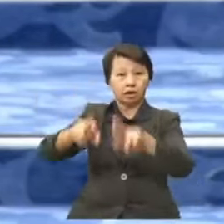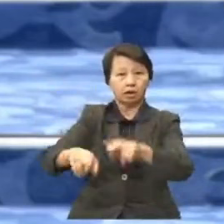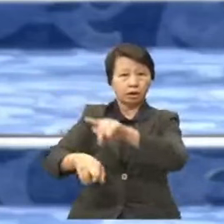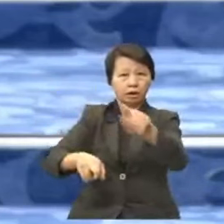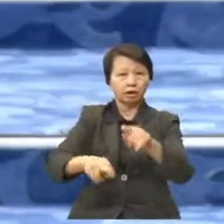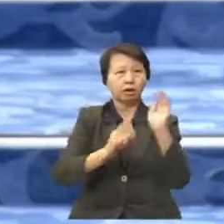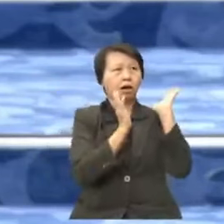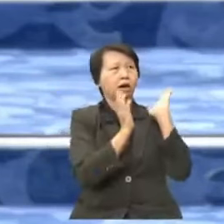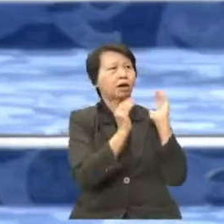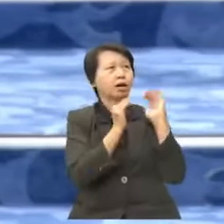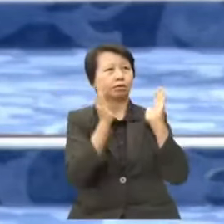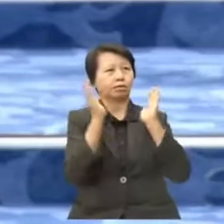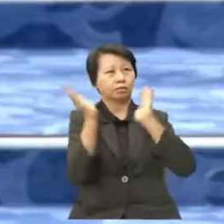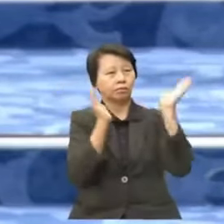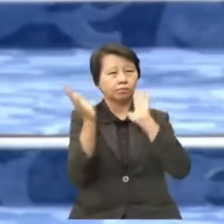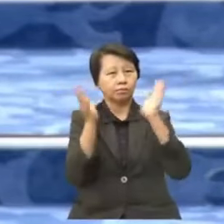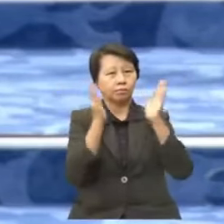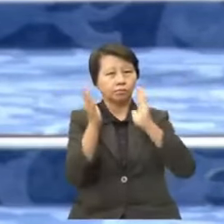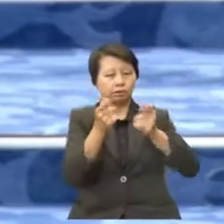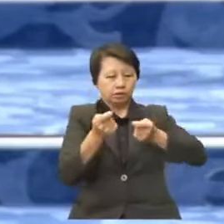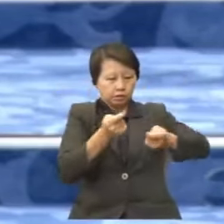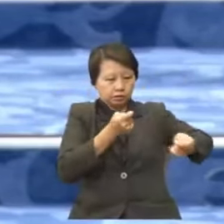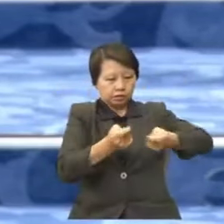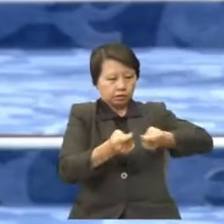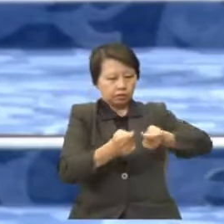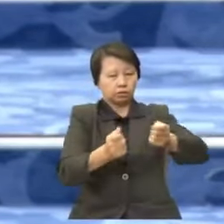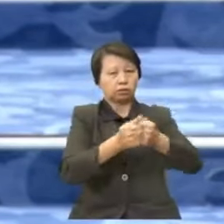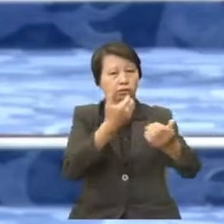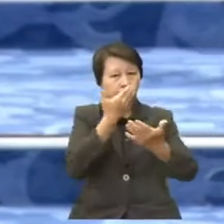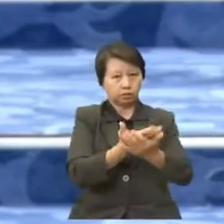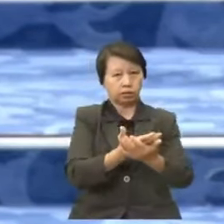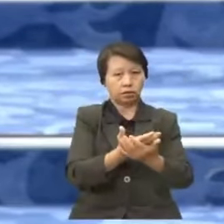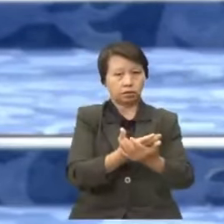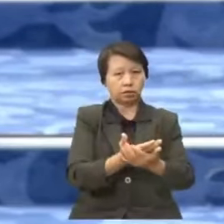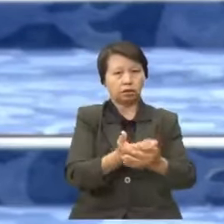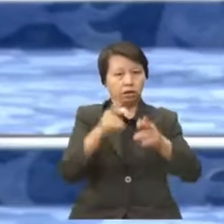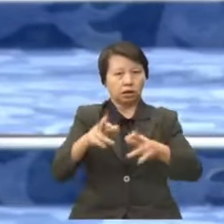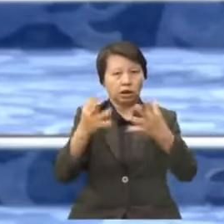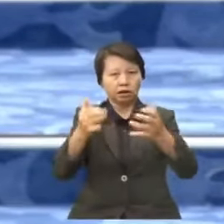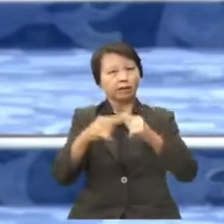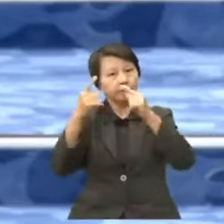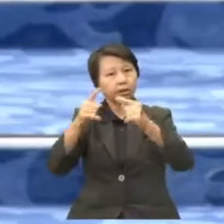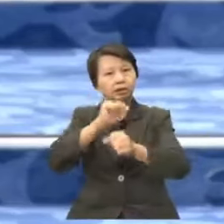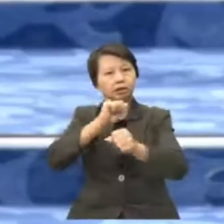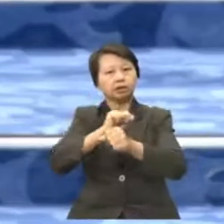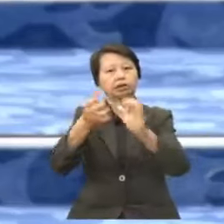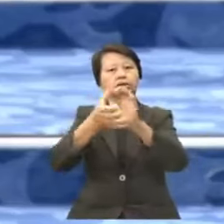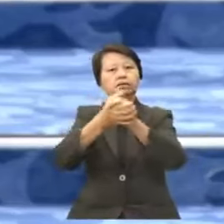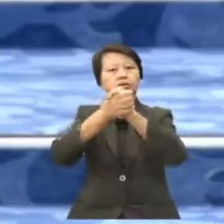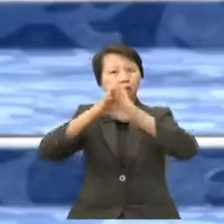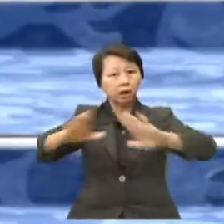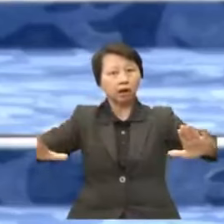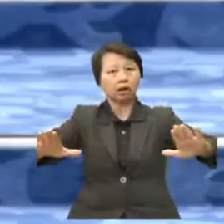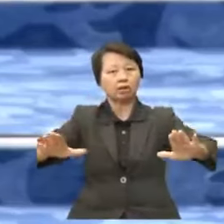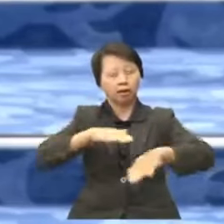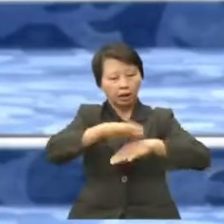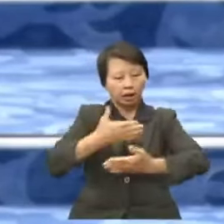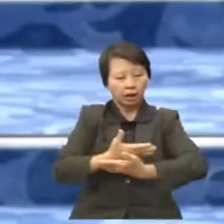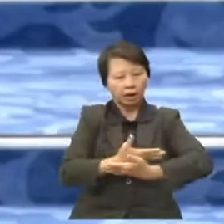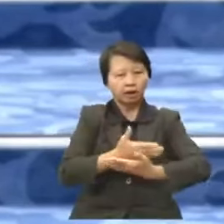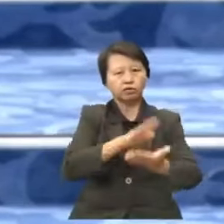yang mengharapkan negara ini ditadbir urus dengan baik rakyat nak pergi kerja selamat Hantar anak